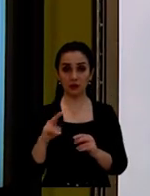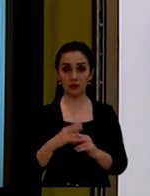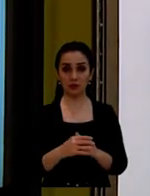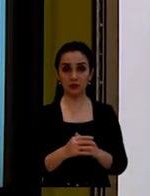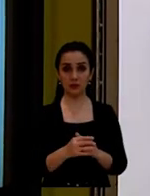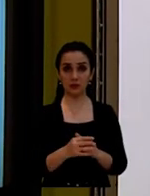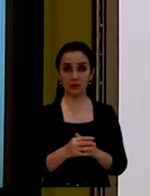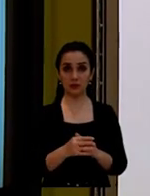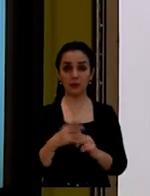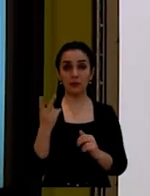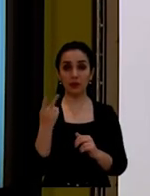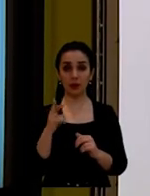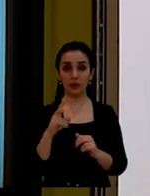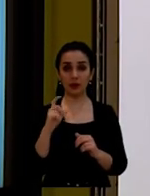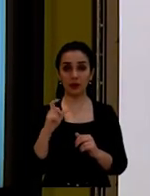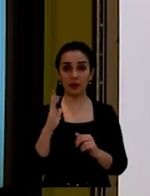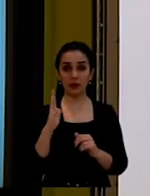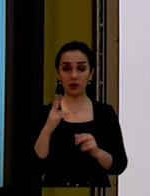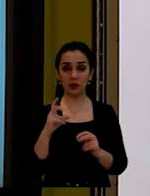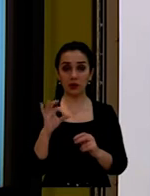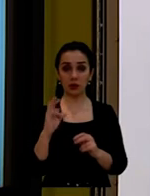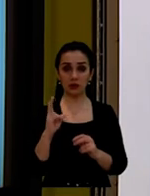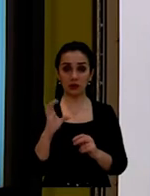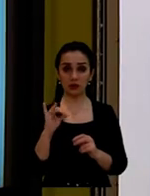для эквивалента оксидов